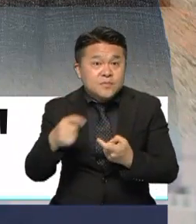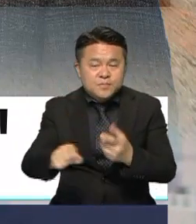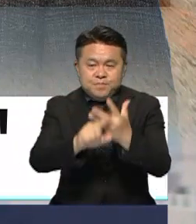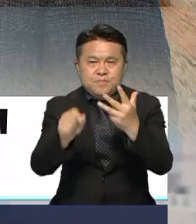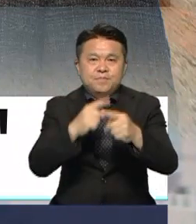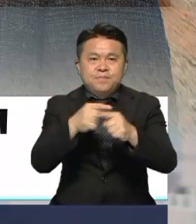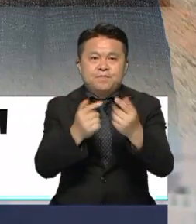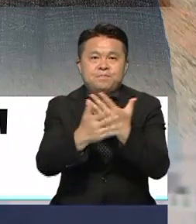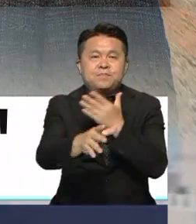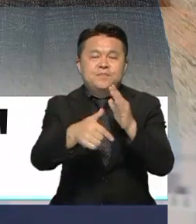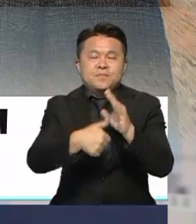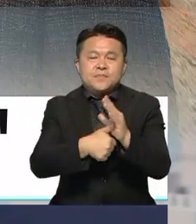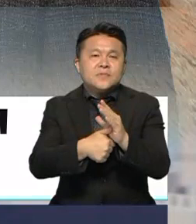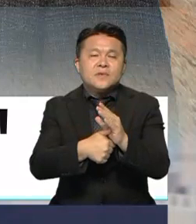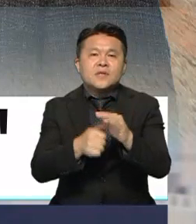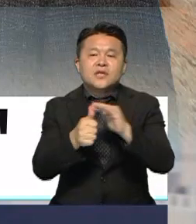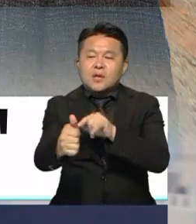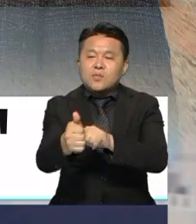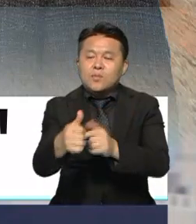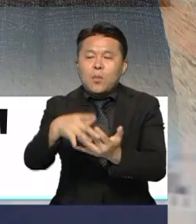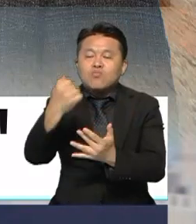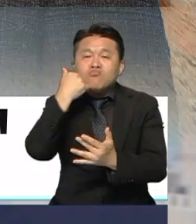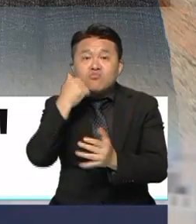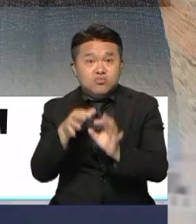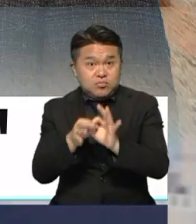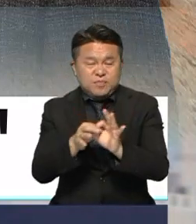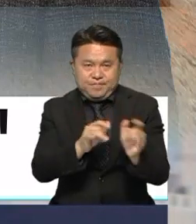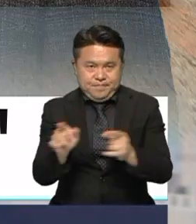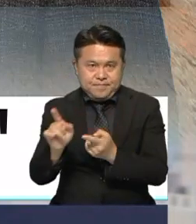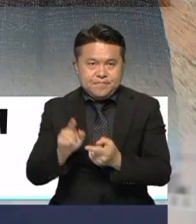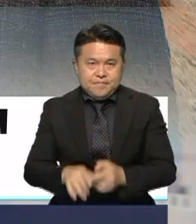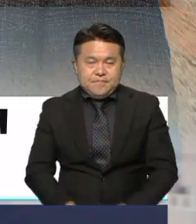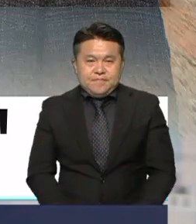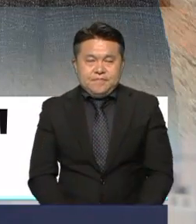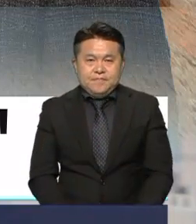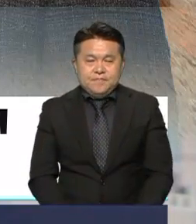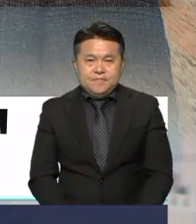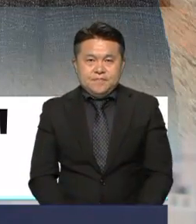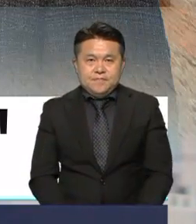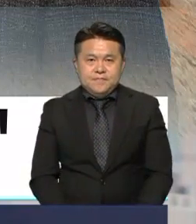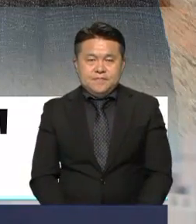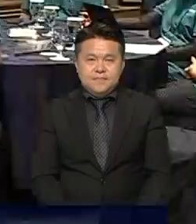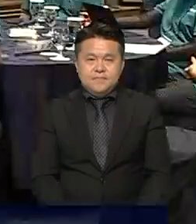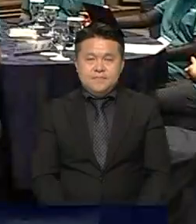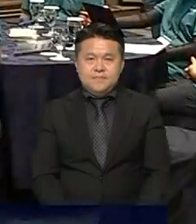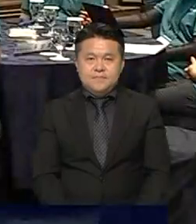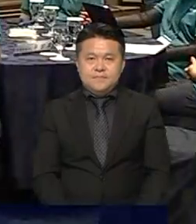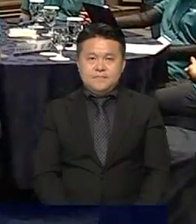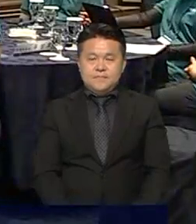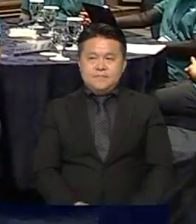8월 전당대회 당권의 향방이었습니다. 장민성 기자가 전해드립니다.